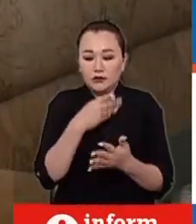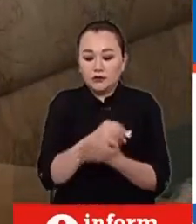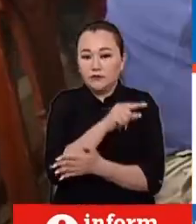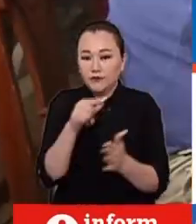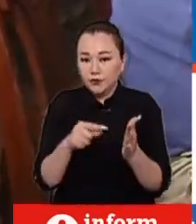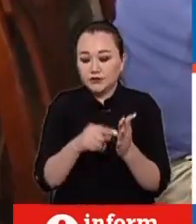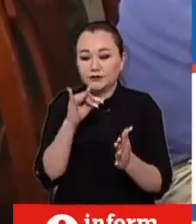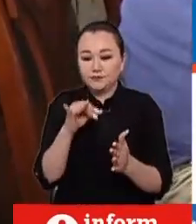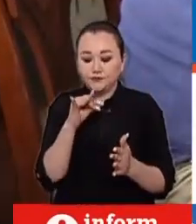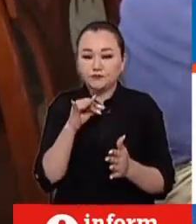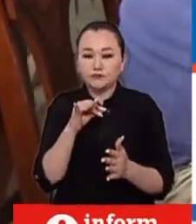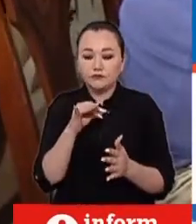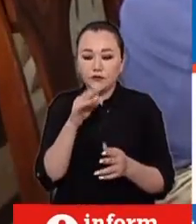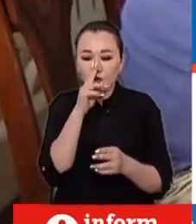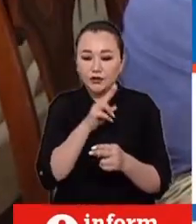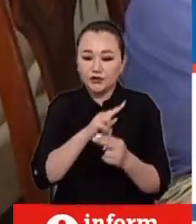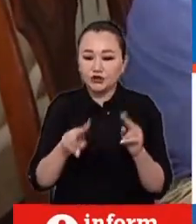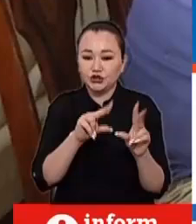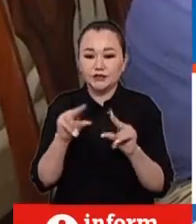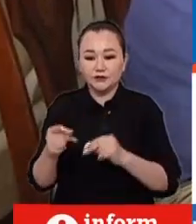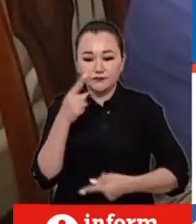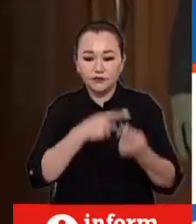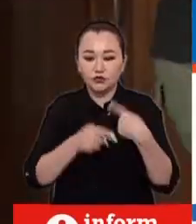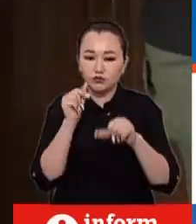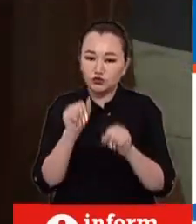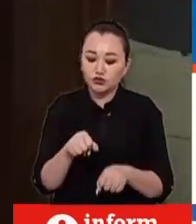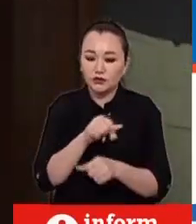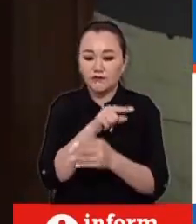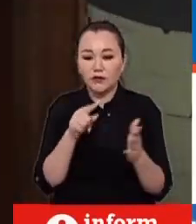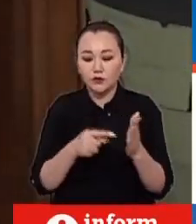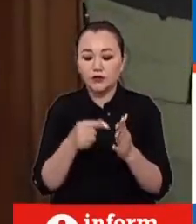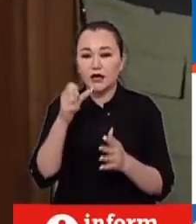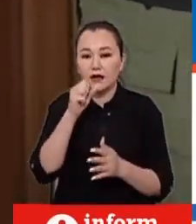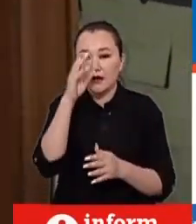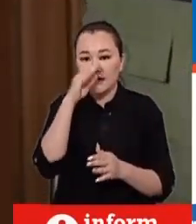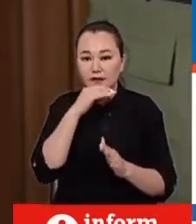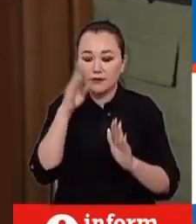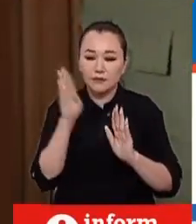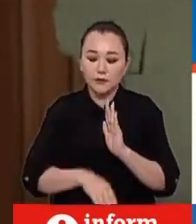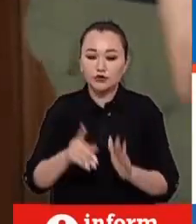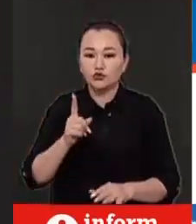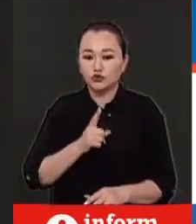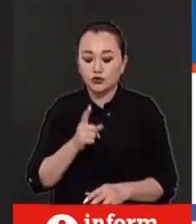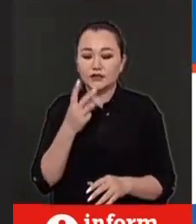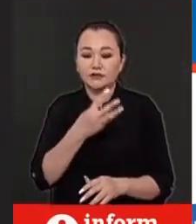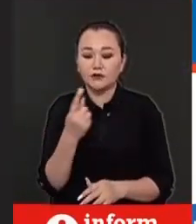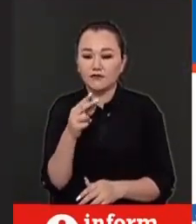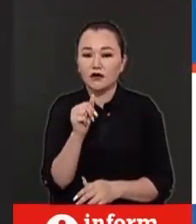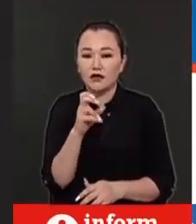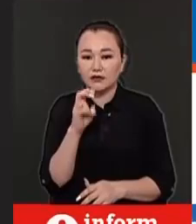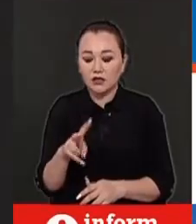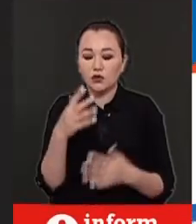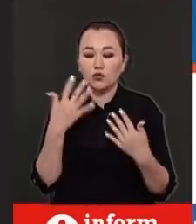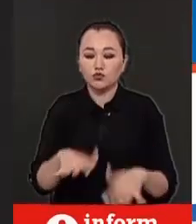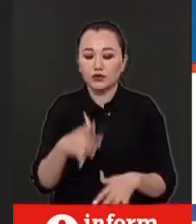вопросы и обрести утраченное счастье премьера сериала окесас ждет зрителей 31 канала